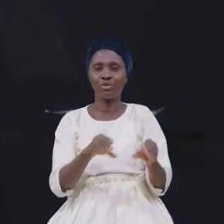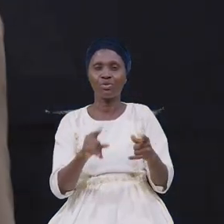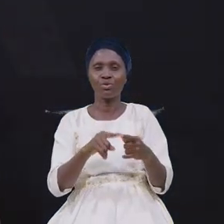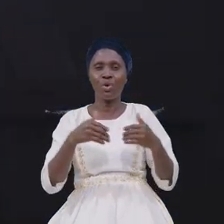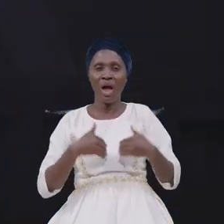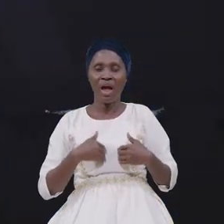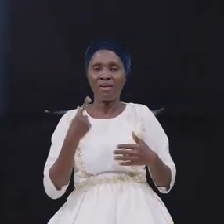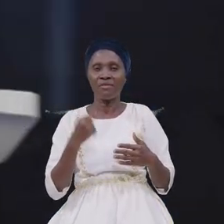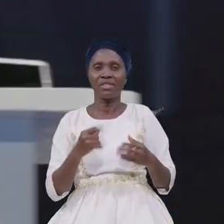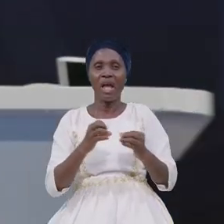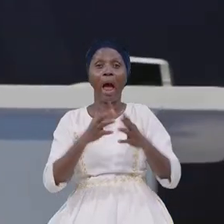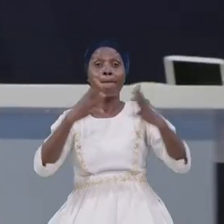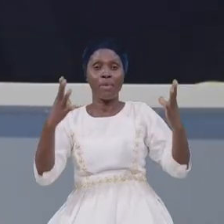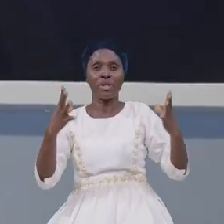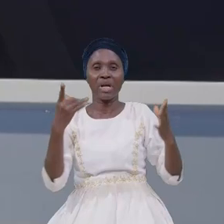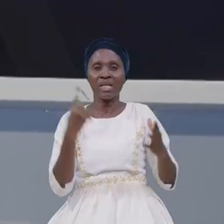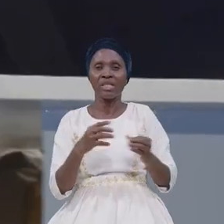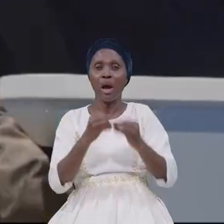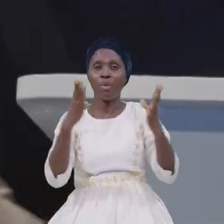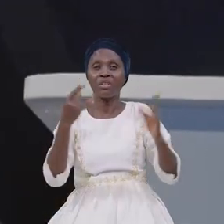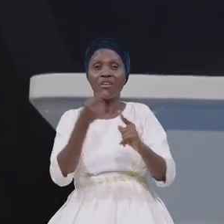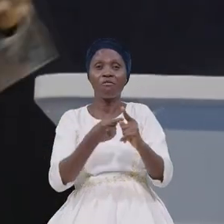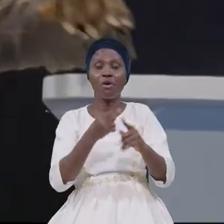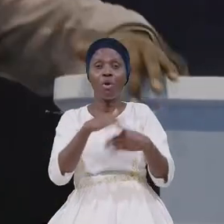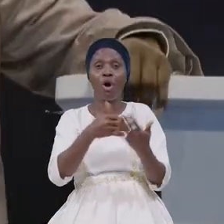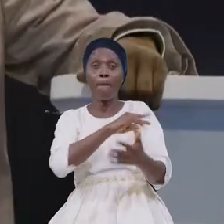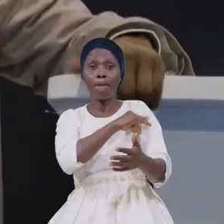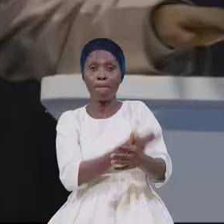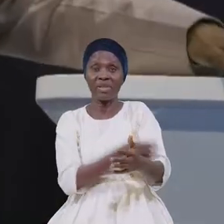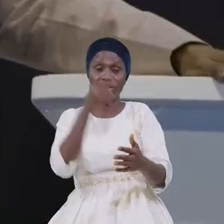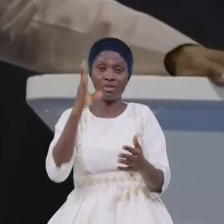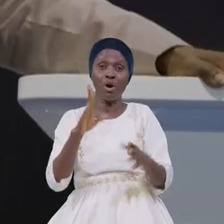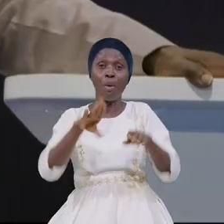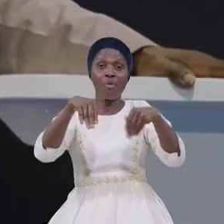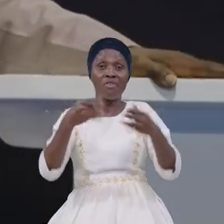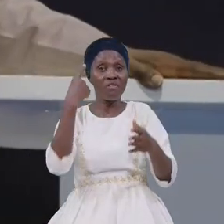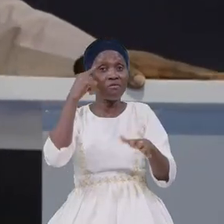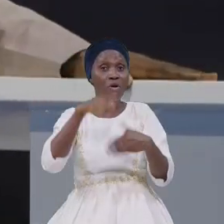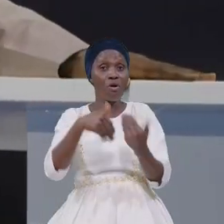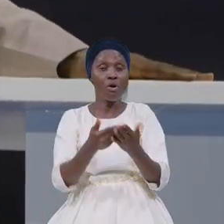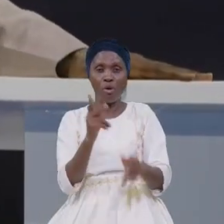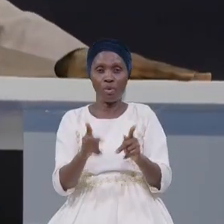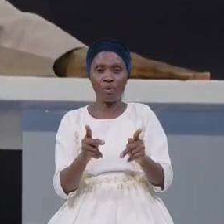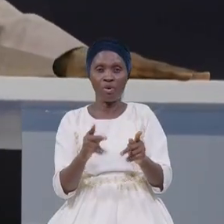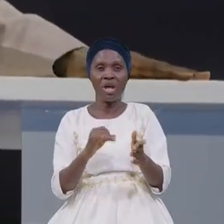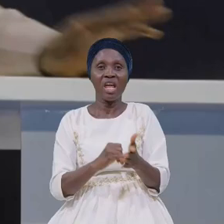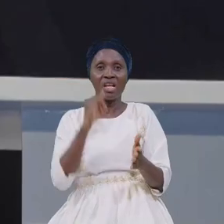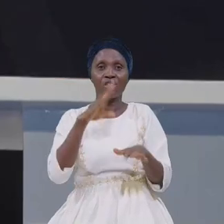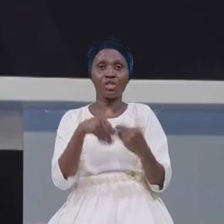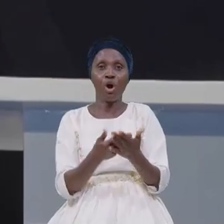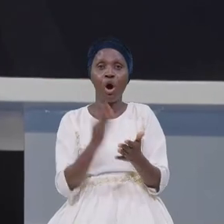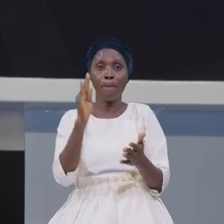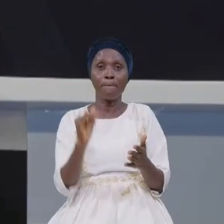l'abondance de la part du Tout-Puissant pour tous? Et ce n'est pas la grâce. Voyons Jean 10,